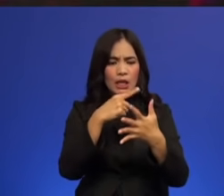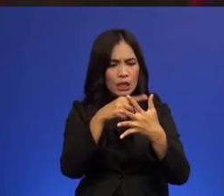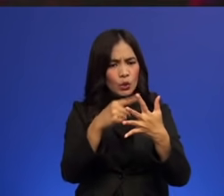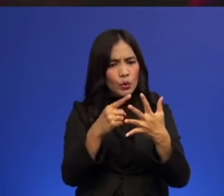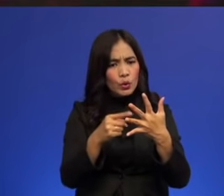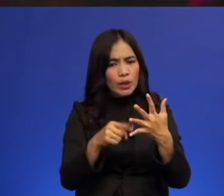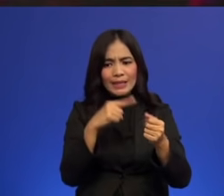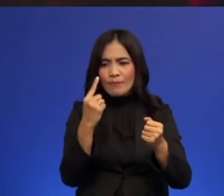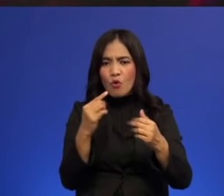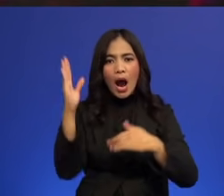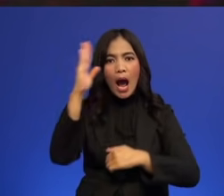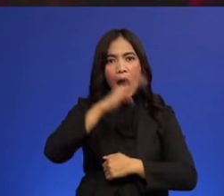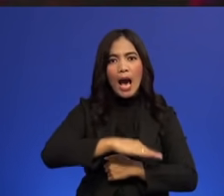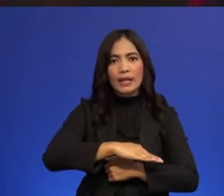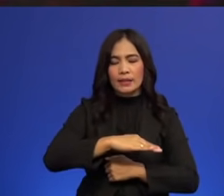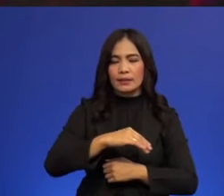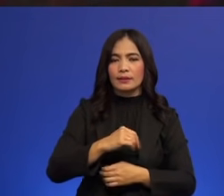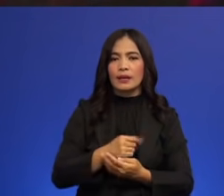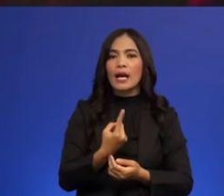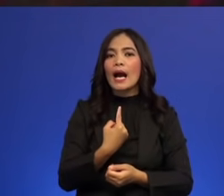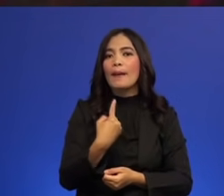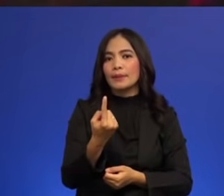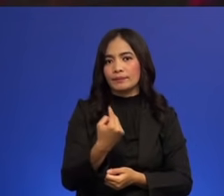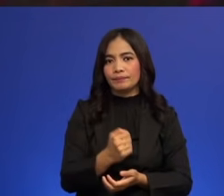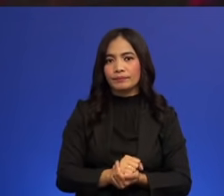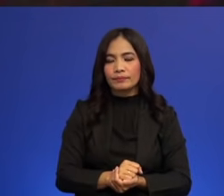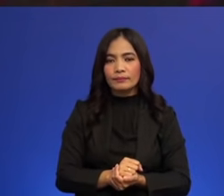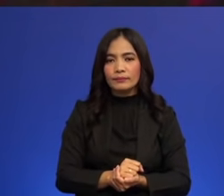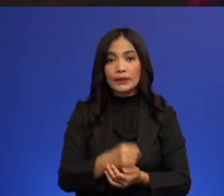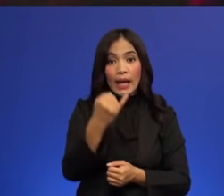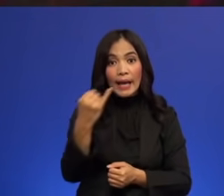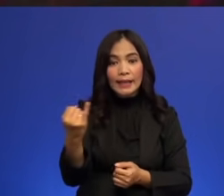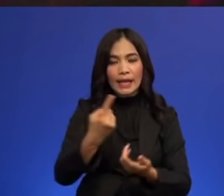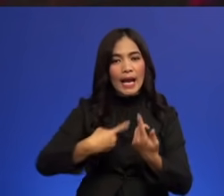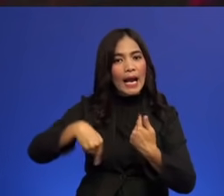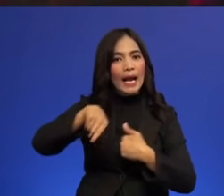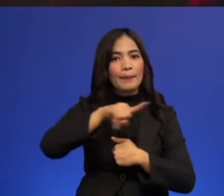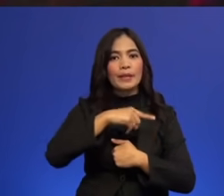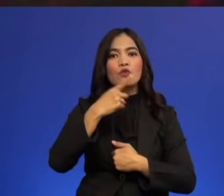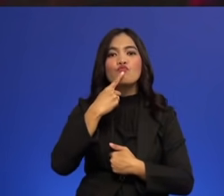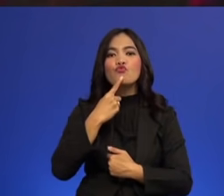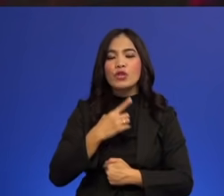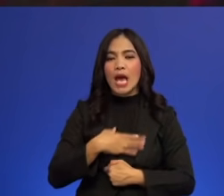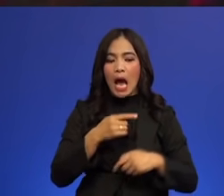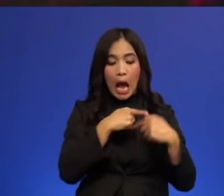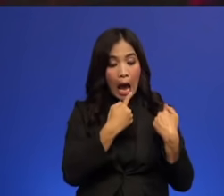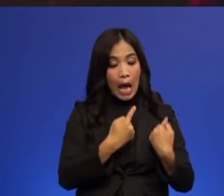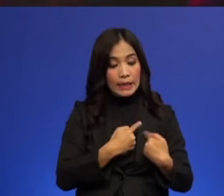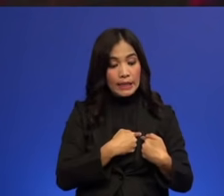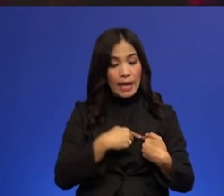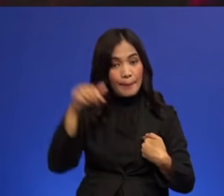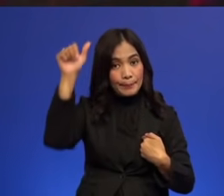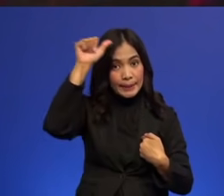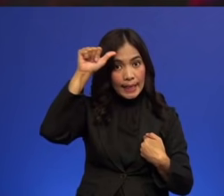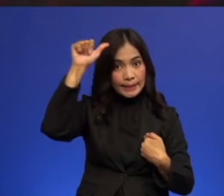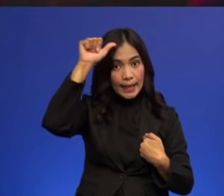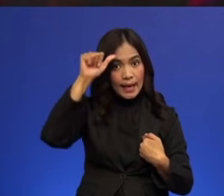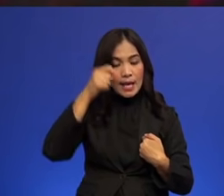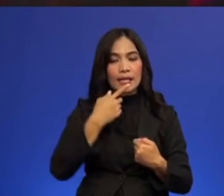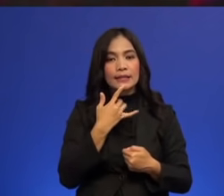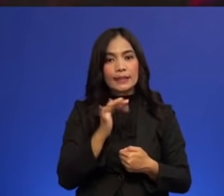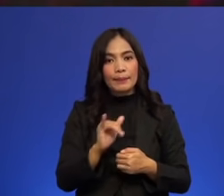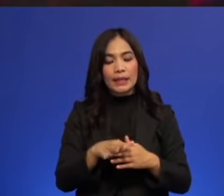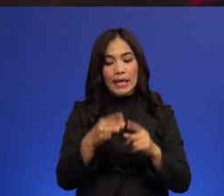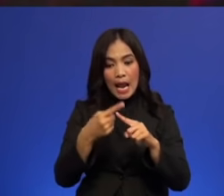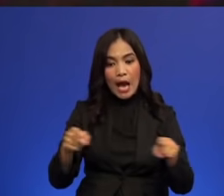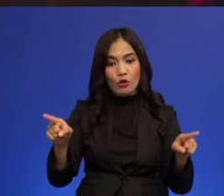kami sedemikian hingga kami beroleh hati bijaksana. Seperti lagu yang tadi